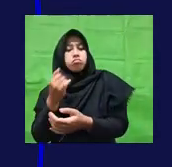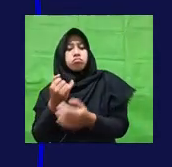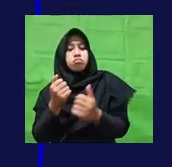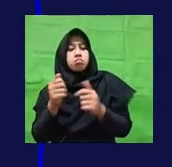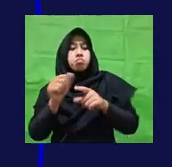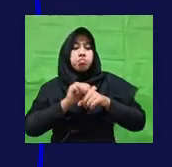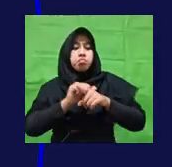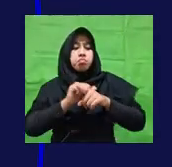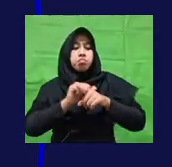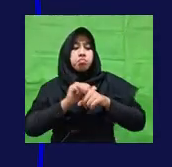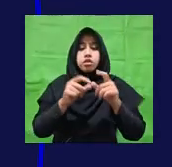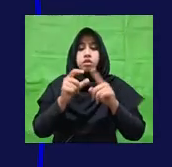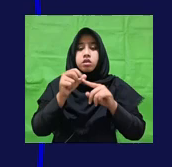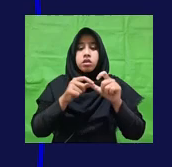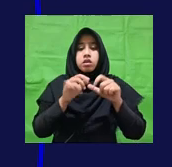sekarang masih